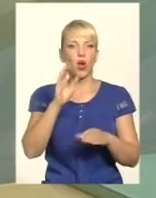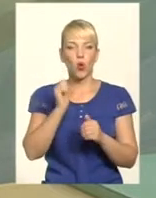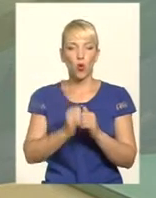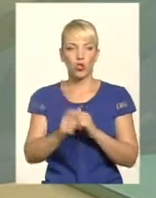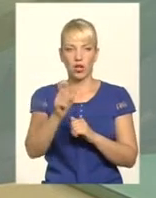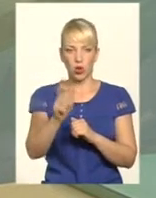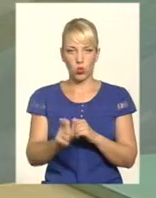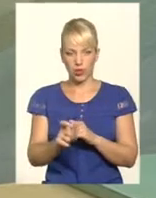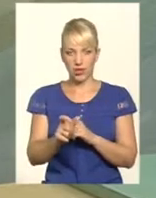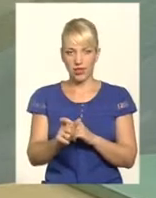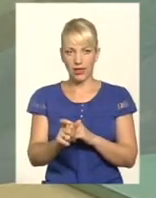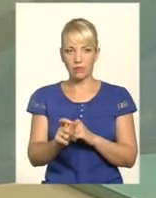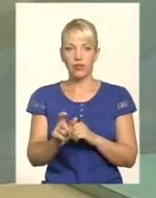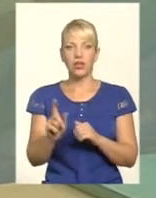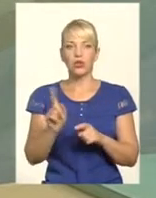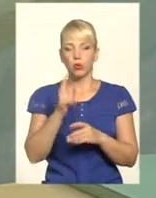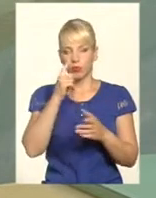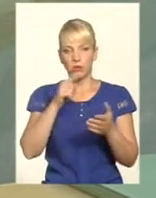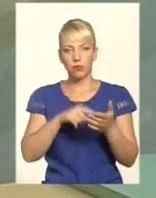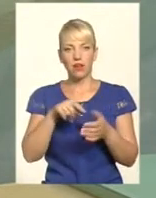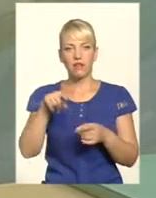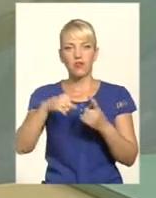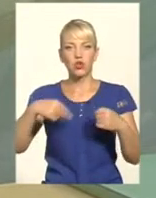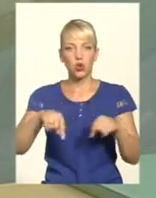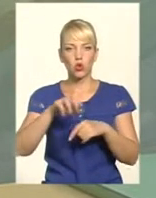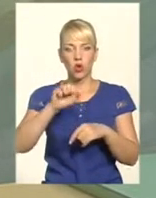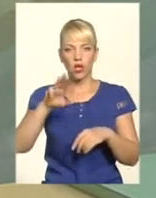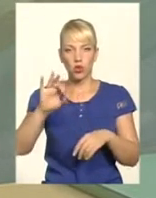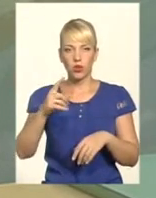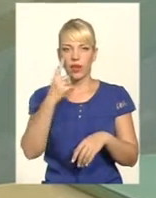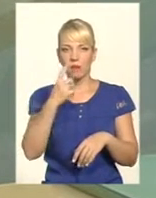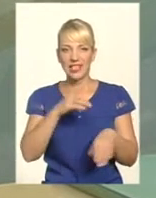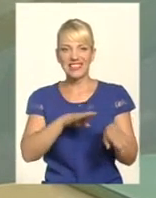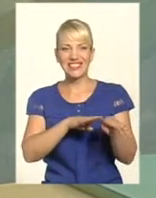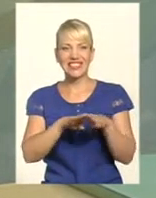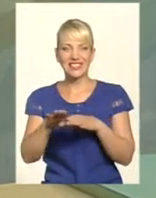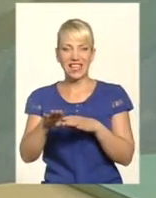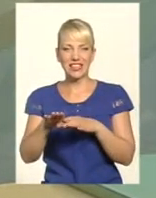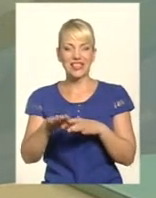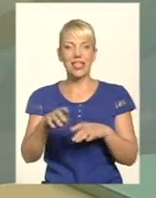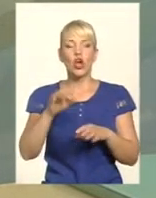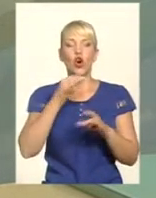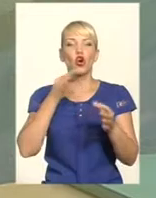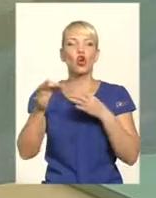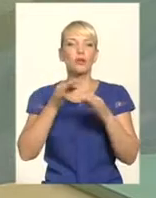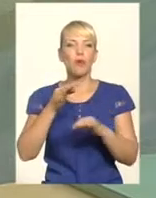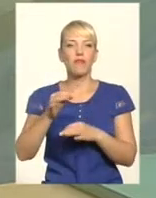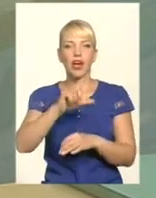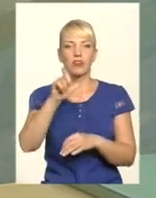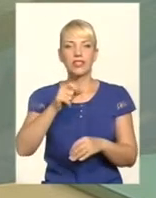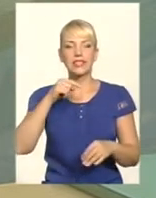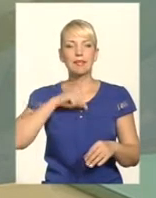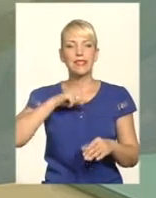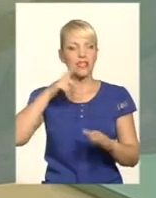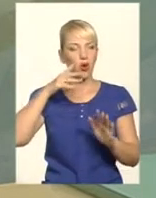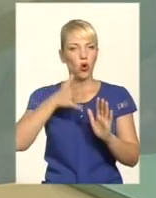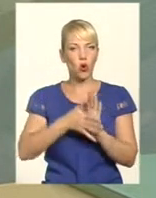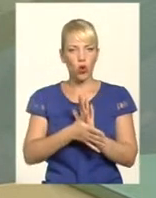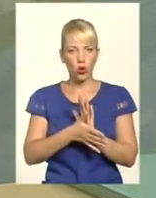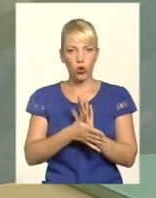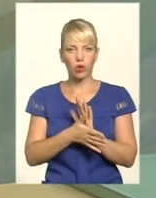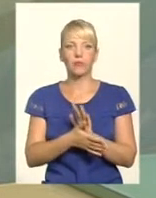АТО, на першій стадії, розмовляючи з психологом, він психолог сам приділить і подивиться по людині, чи готова вона